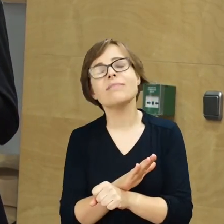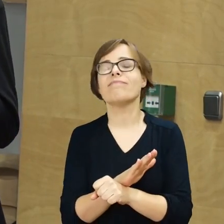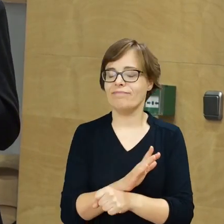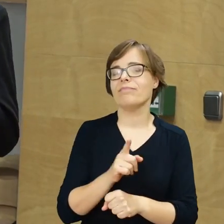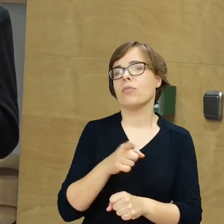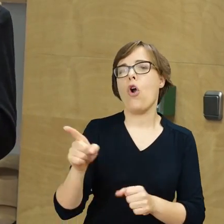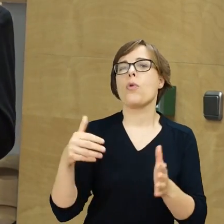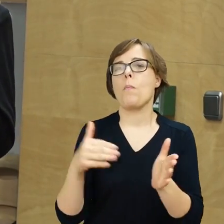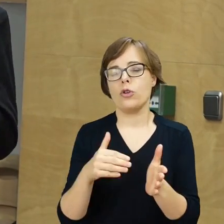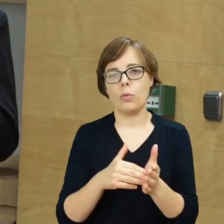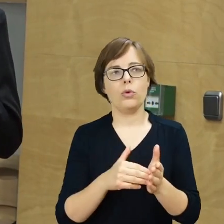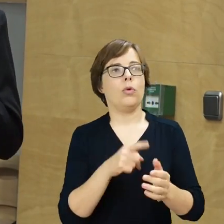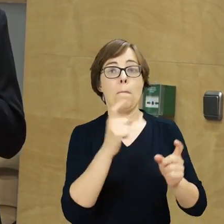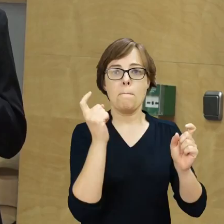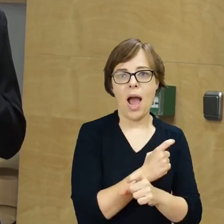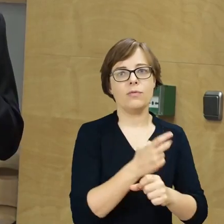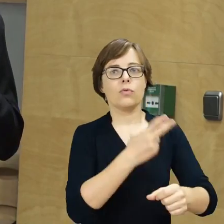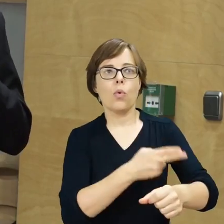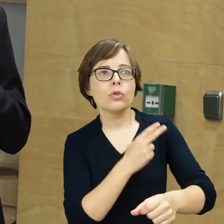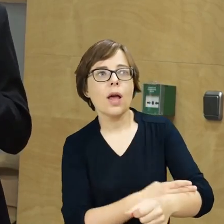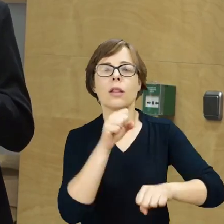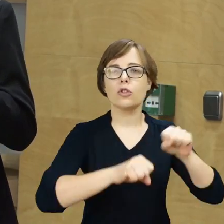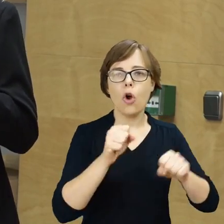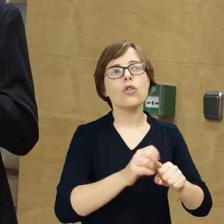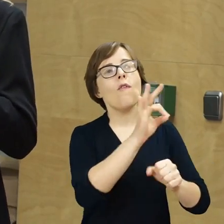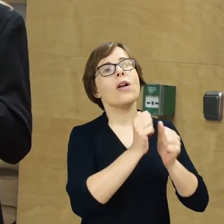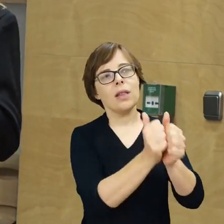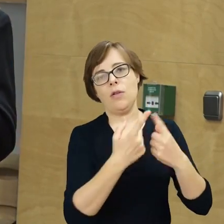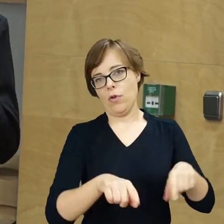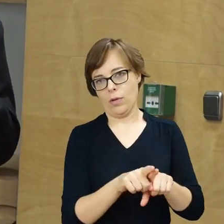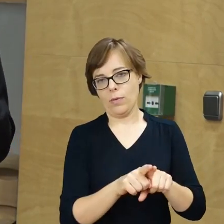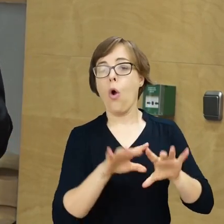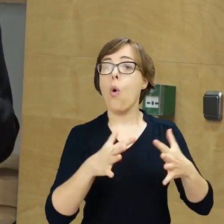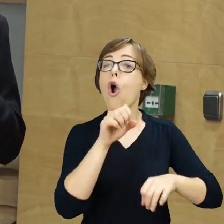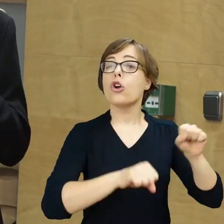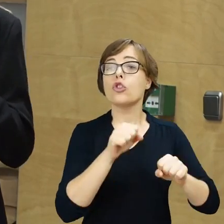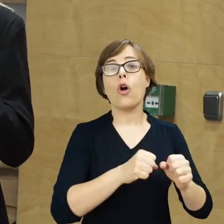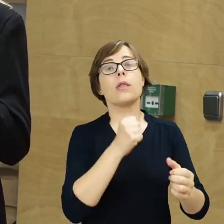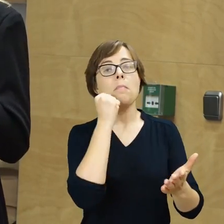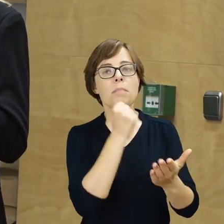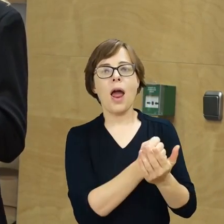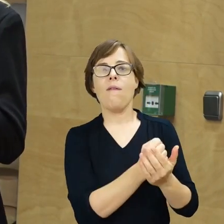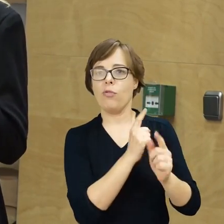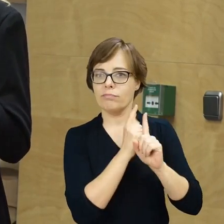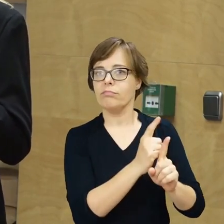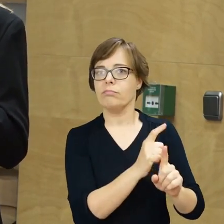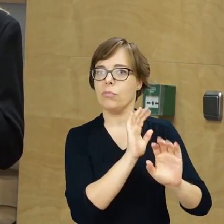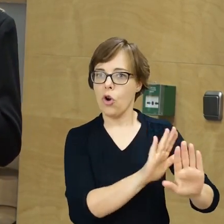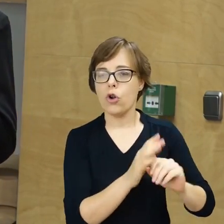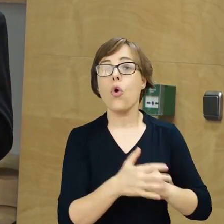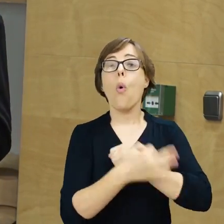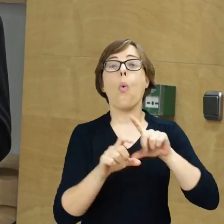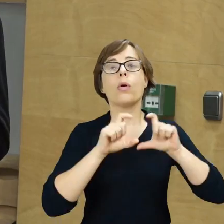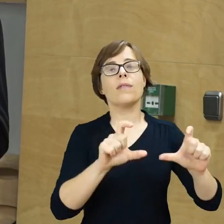instytucje publiczne realizowały swoją misję. Sądy chroniły prawa, uniwersytety dawały wiedzę, były